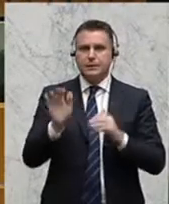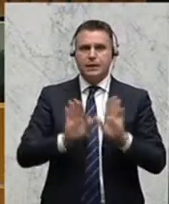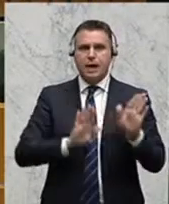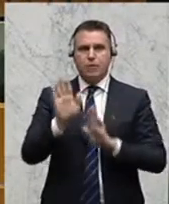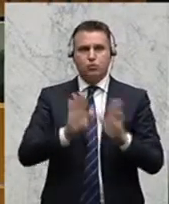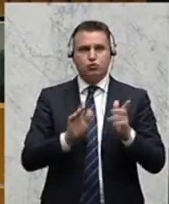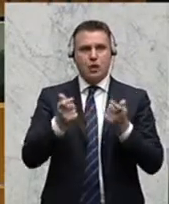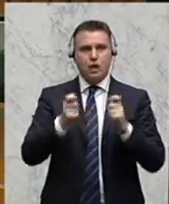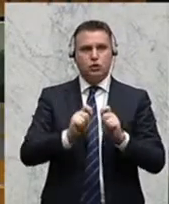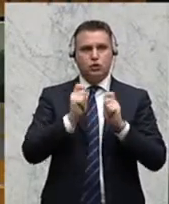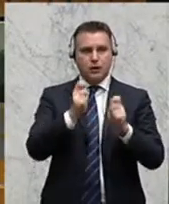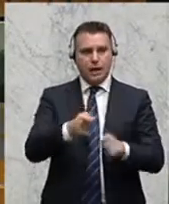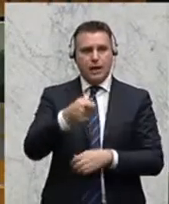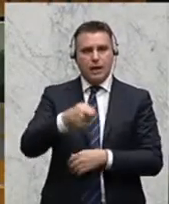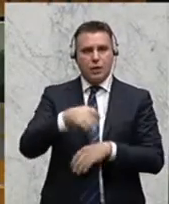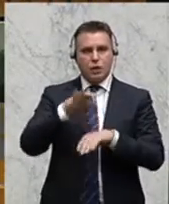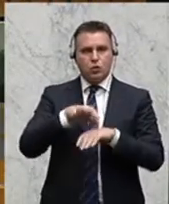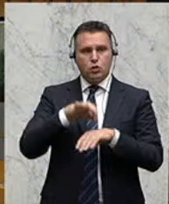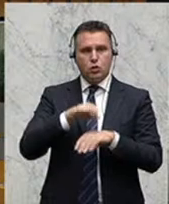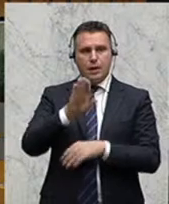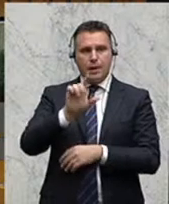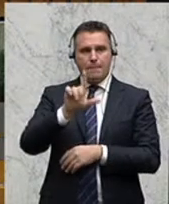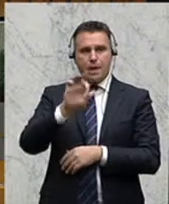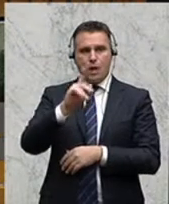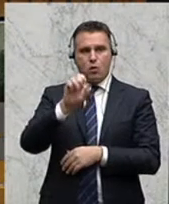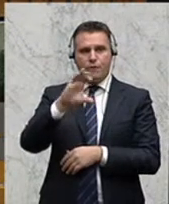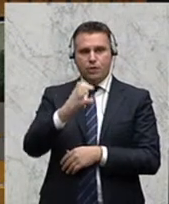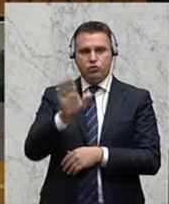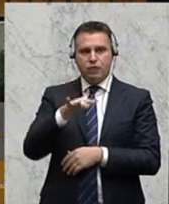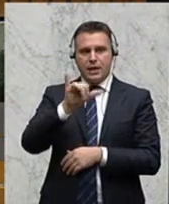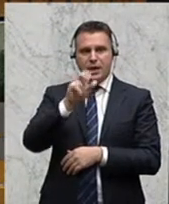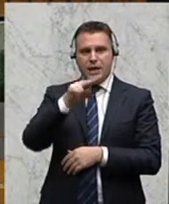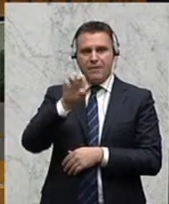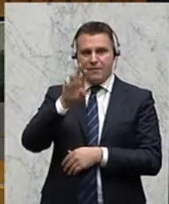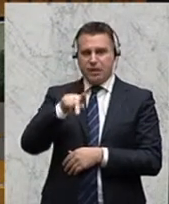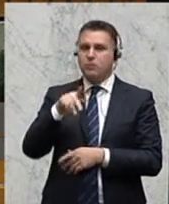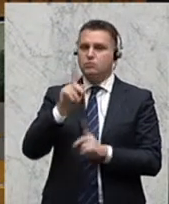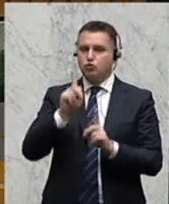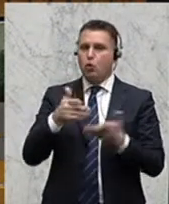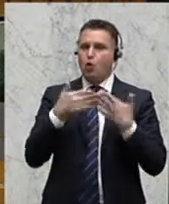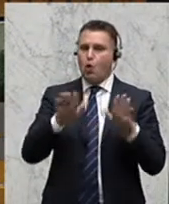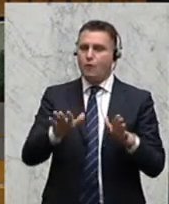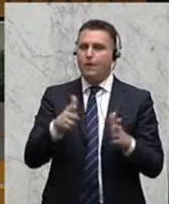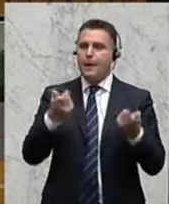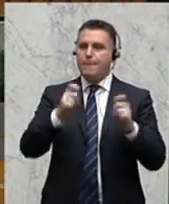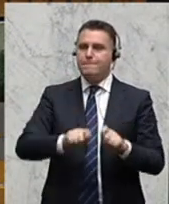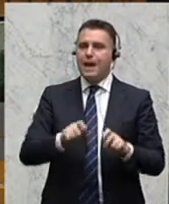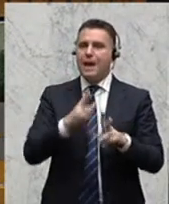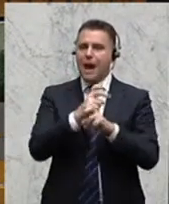Abstimmung über den Entschließungsantrag der Abgeordneten Dr. Bilakovic-Jenewein, Kolleginnen und Kollegen, betreffend Offenlegung des Bank